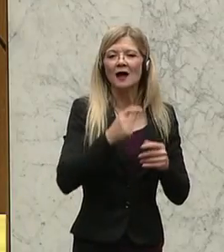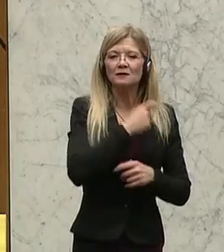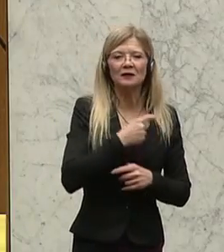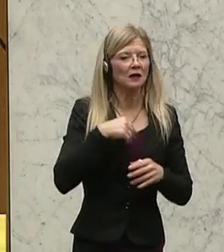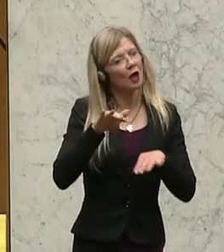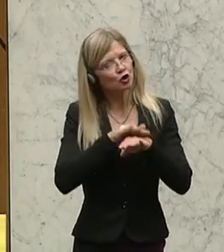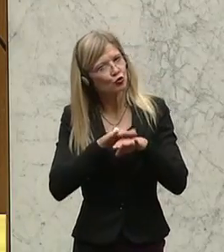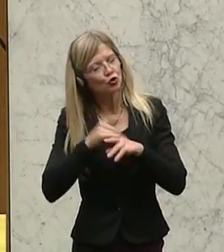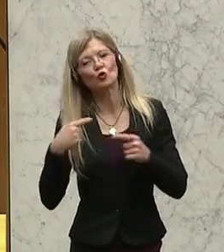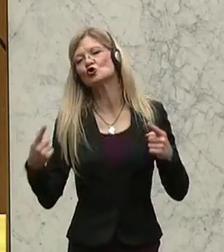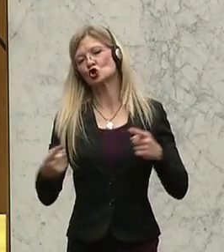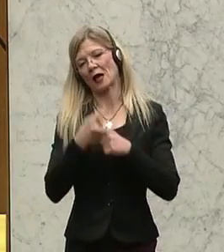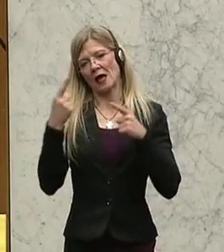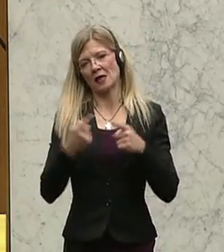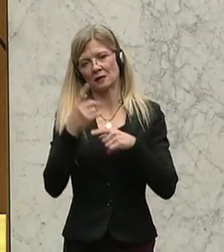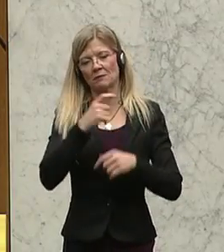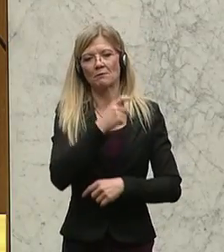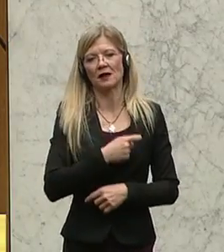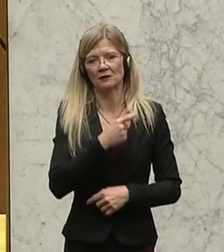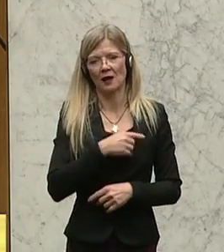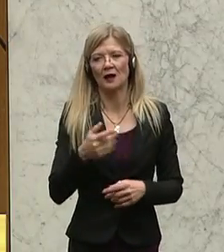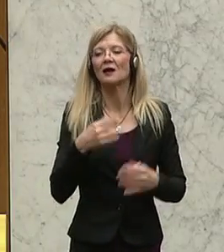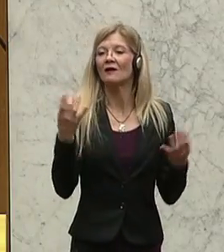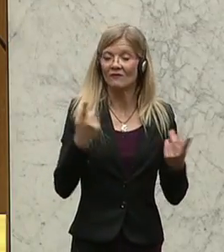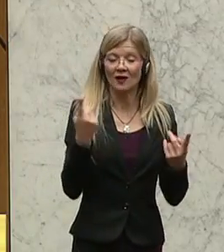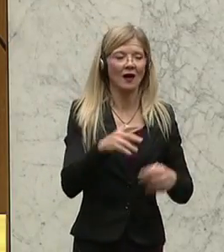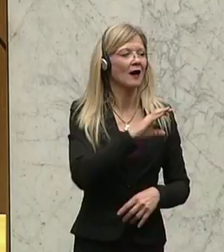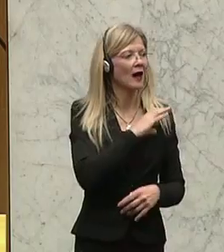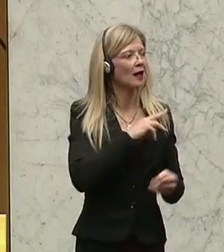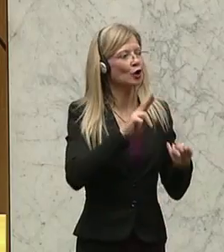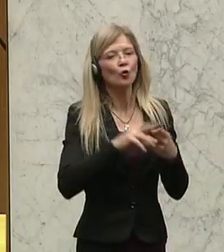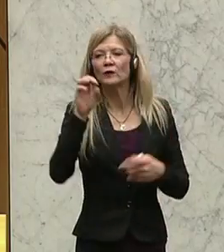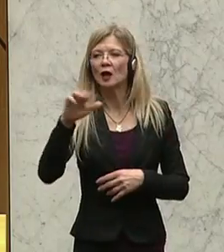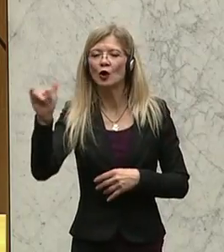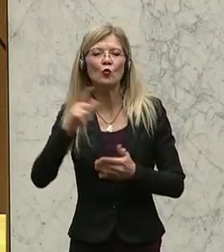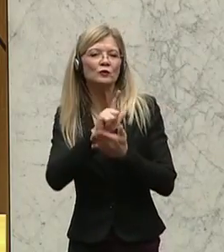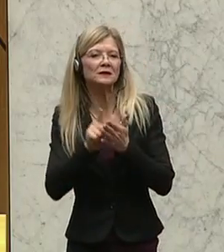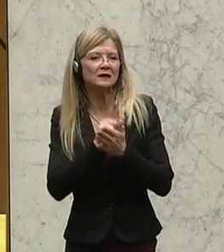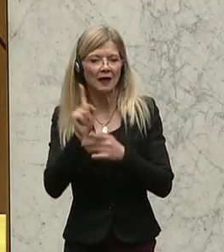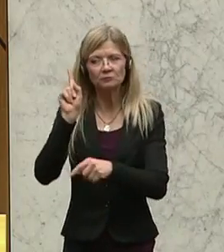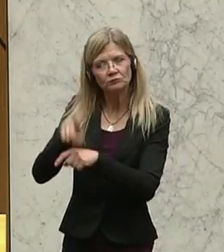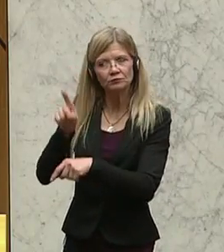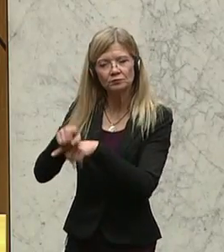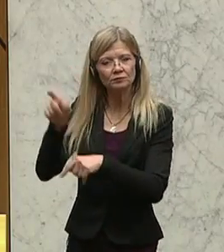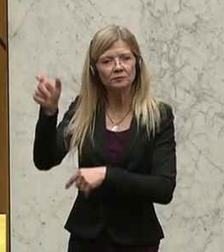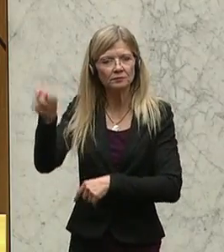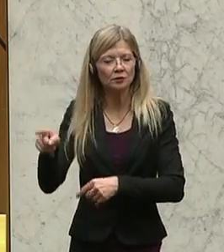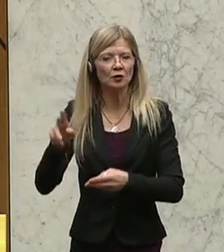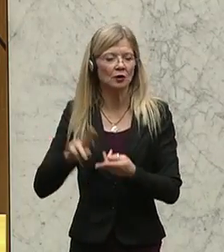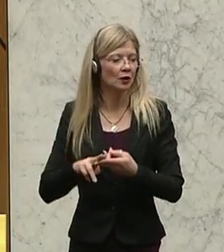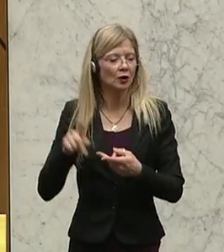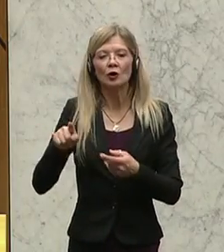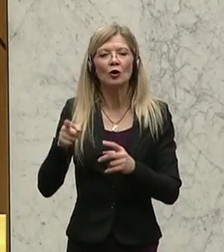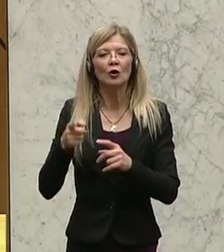sondern durch die Vertragsparteien, nämlich Kanada und die EU, auf Zeit bestellt werden, sowie unabsetzbar